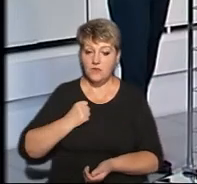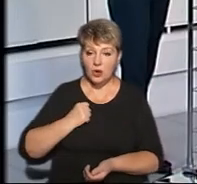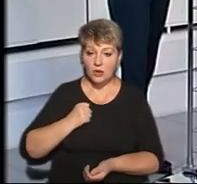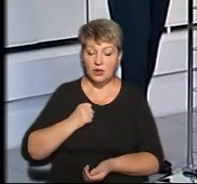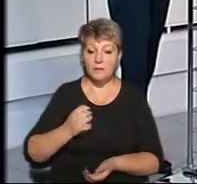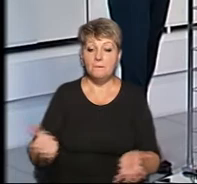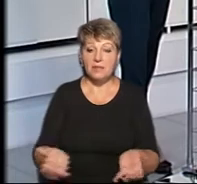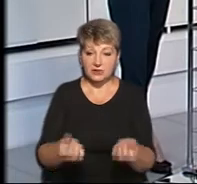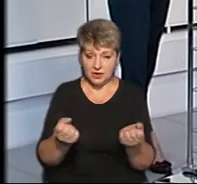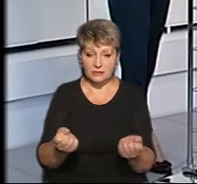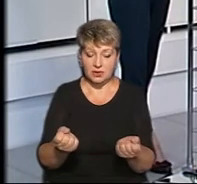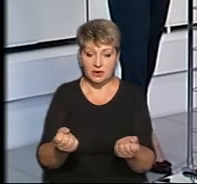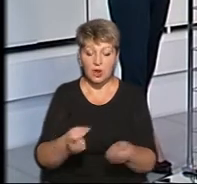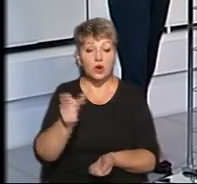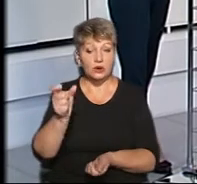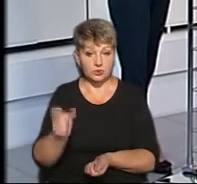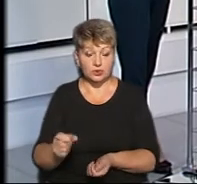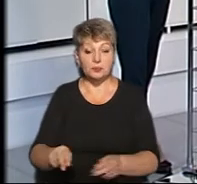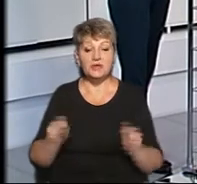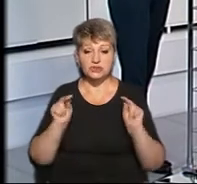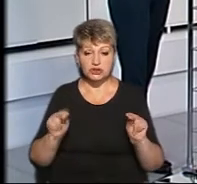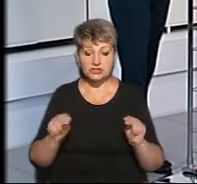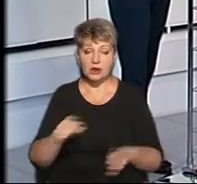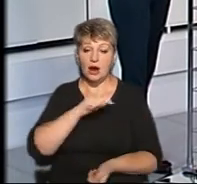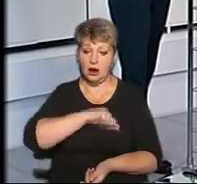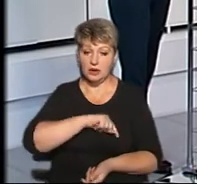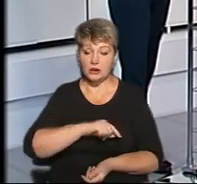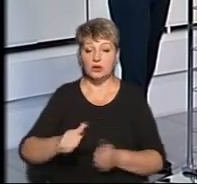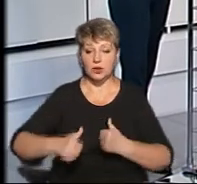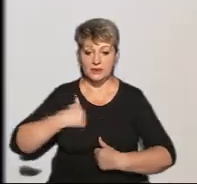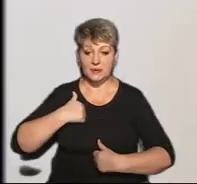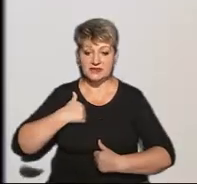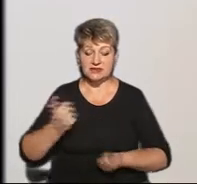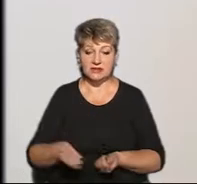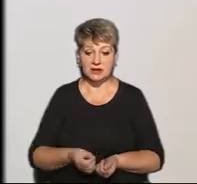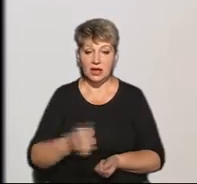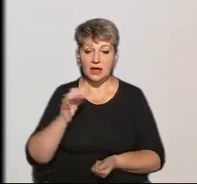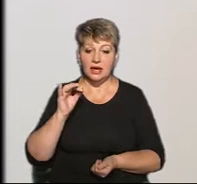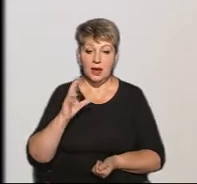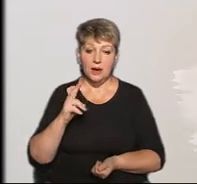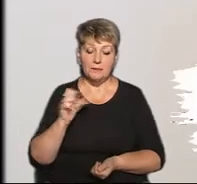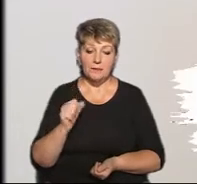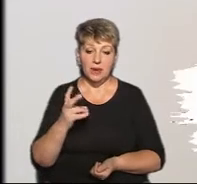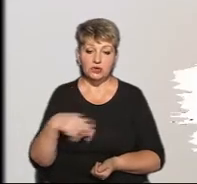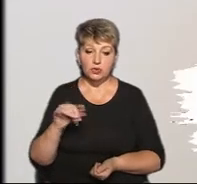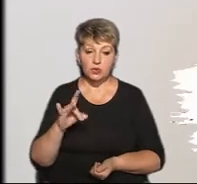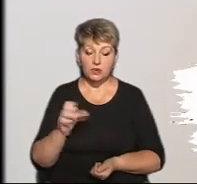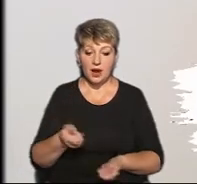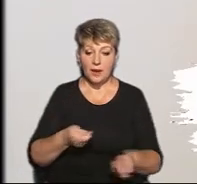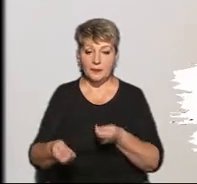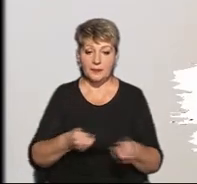спілок АТО підтримали, людина честі, характеру і гідності. Інна Бандура,